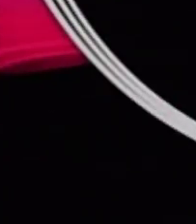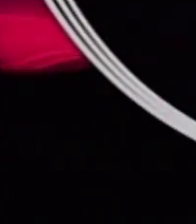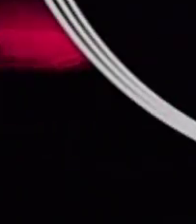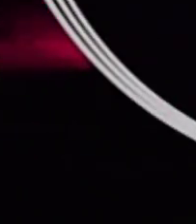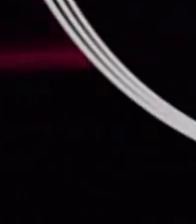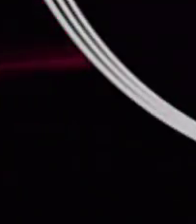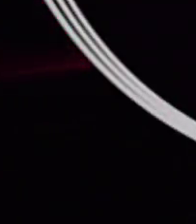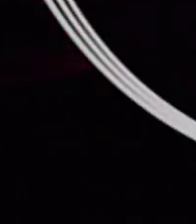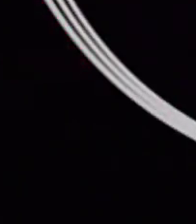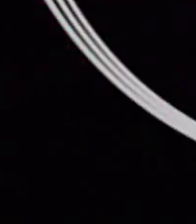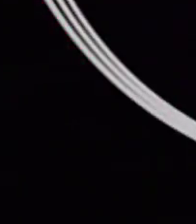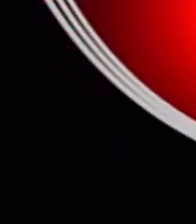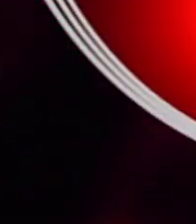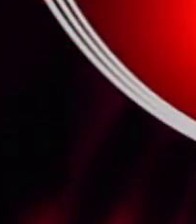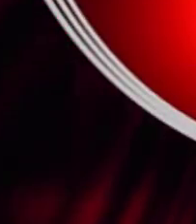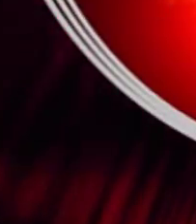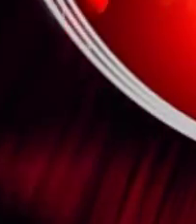Hot News Express.